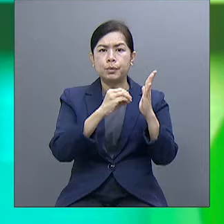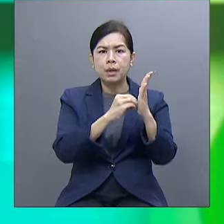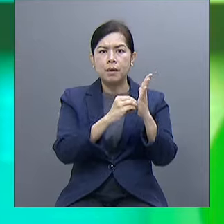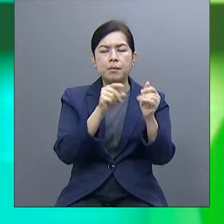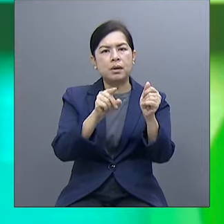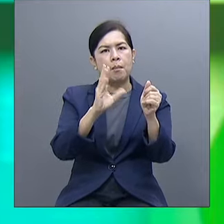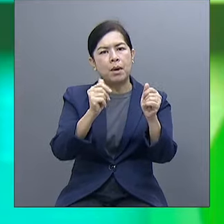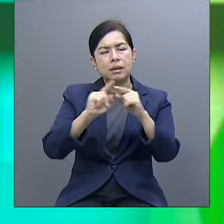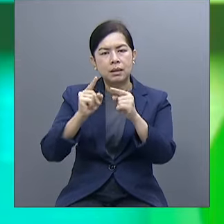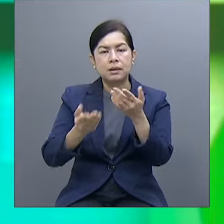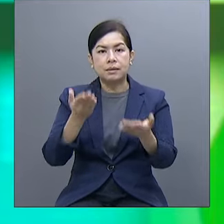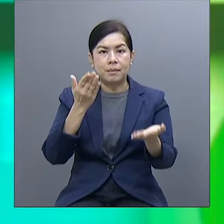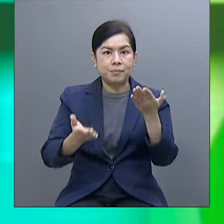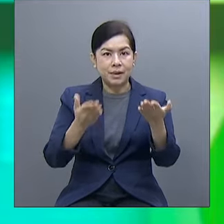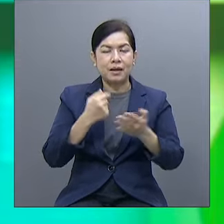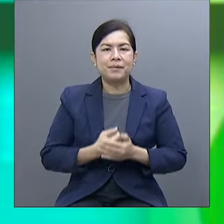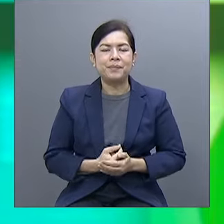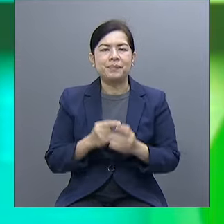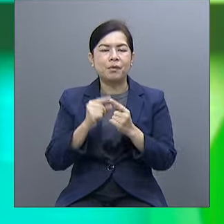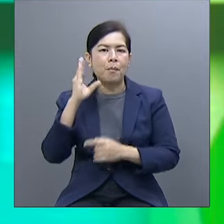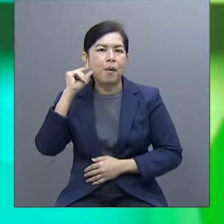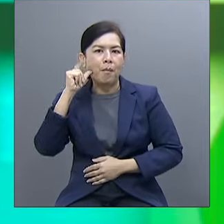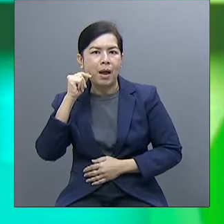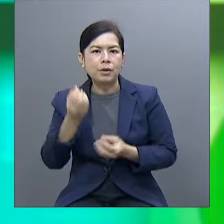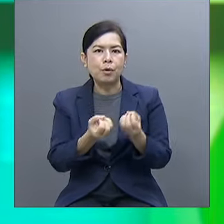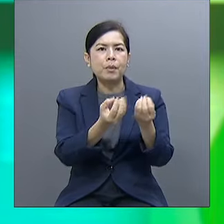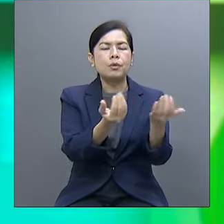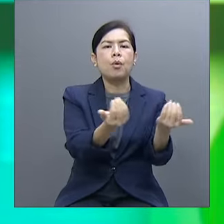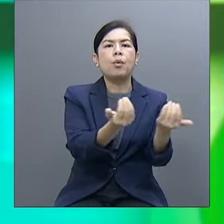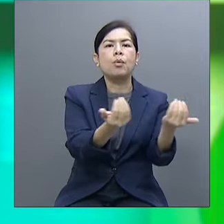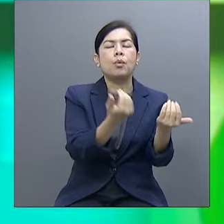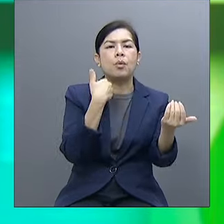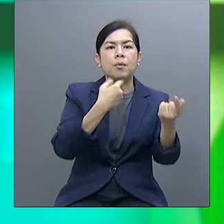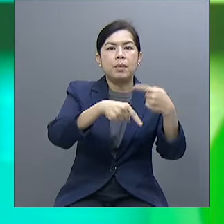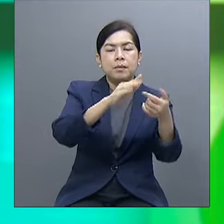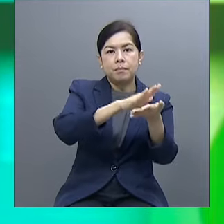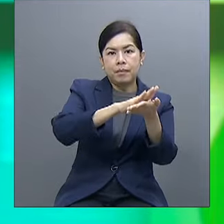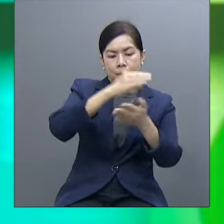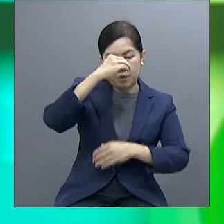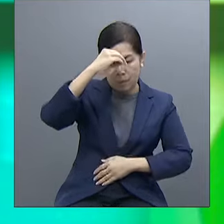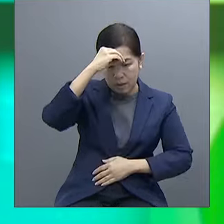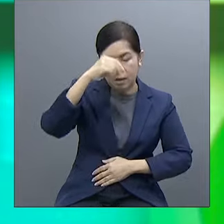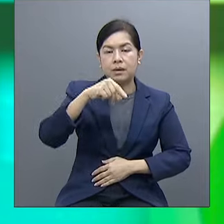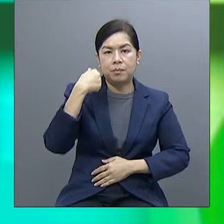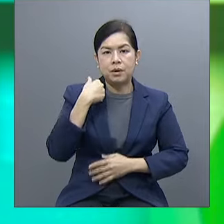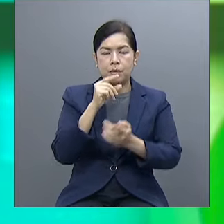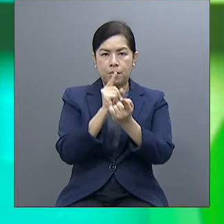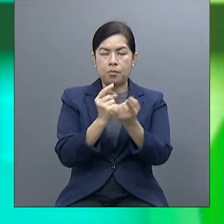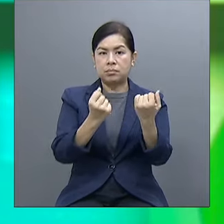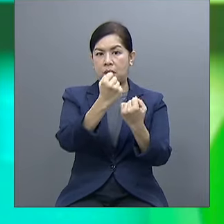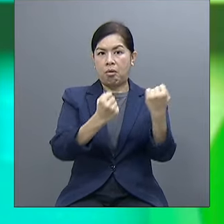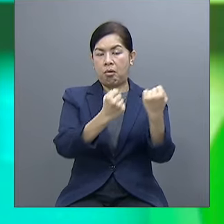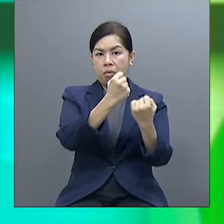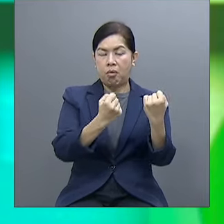เห็นว่าเวลาที่ผู้ปกครองไปส่งเด็กๆเนี่ยนะคะเห็นทั้งรถยนต์ทั้งรถใหญ่ทั้งรถมอเตอร์ไซค์ใช่ไหมคะคุณผู้ชมอันนี้อาจจ